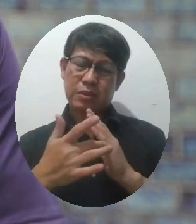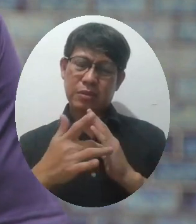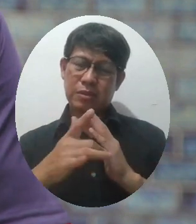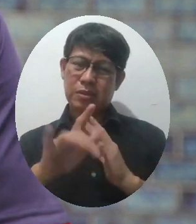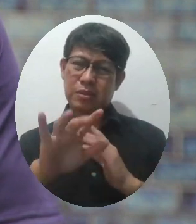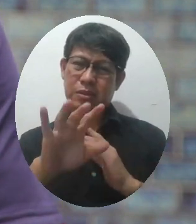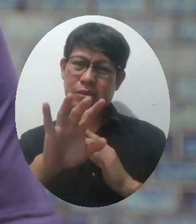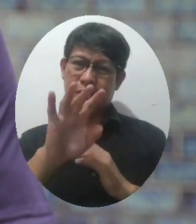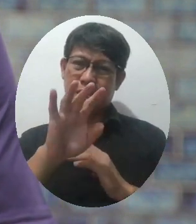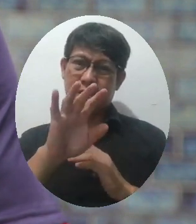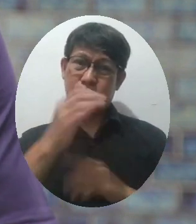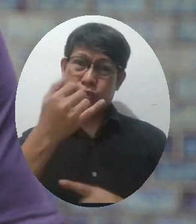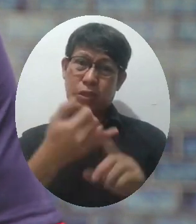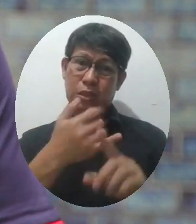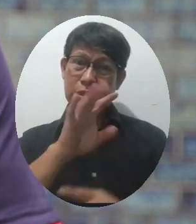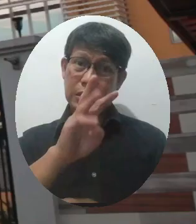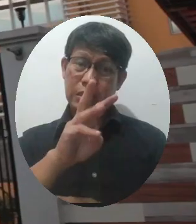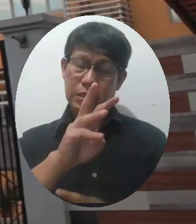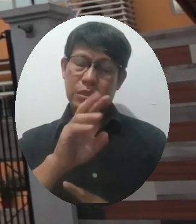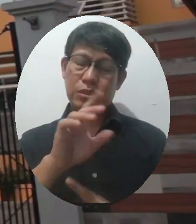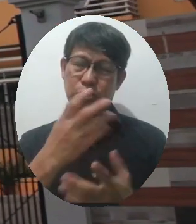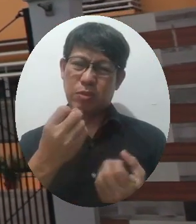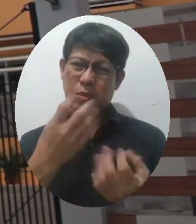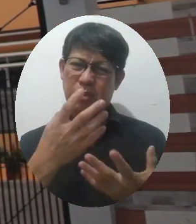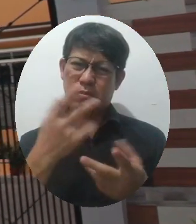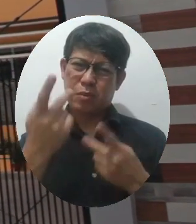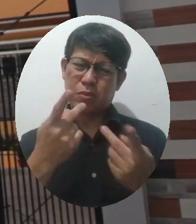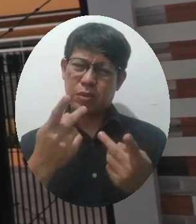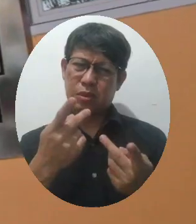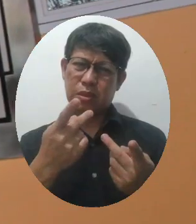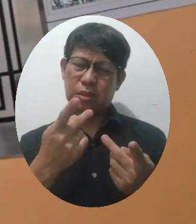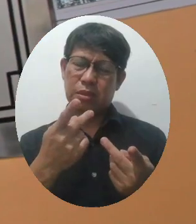Technology noong ika-6 ng Hulyo.